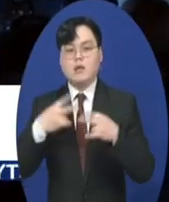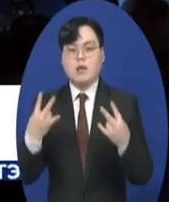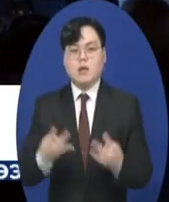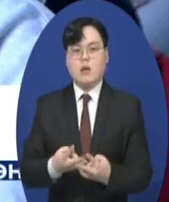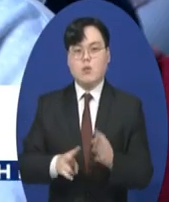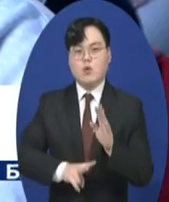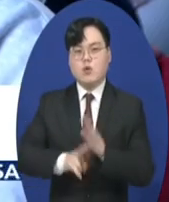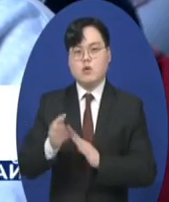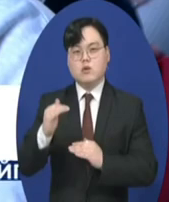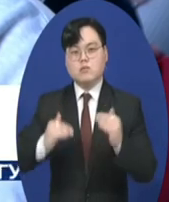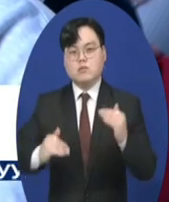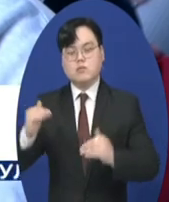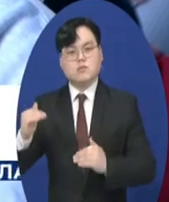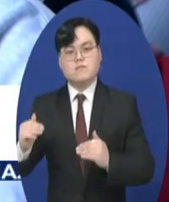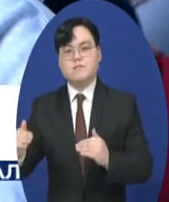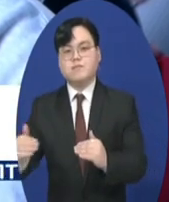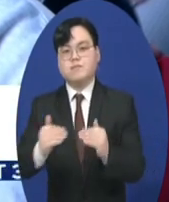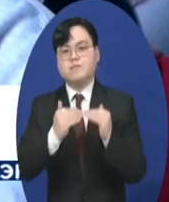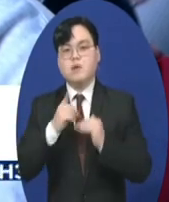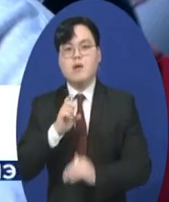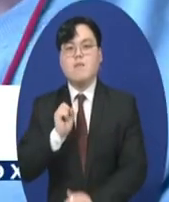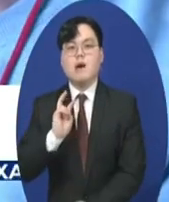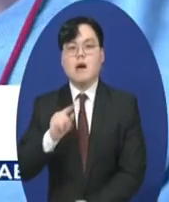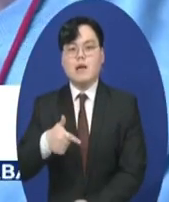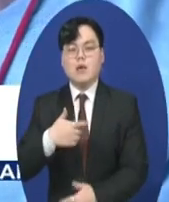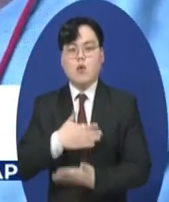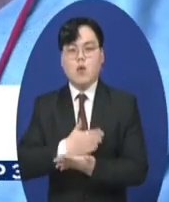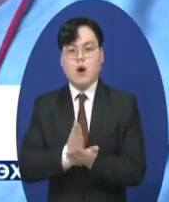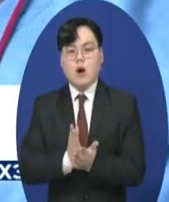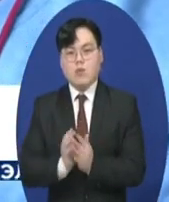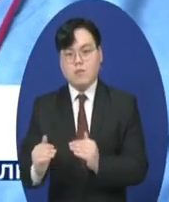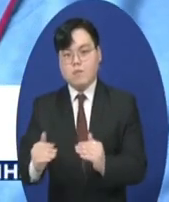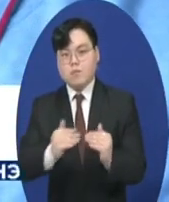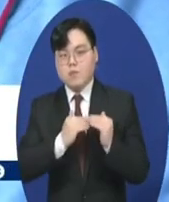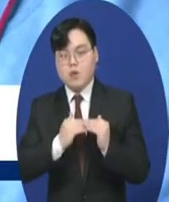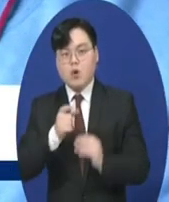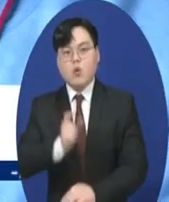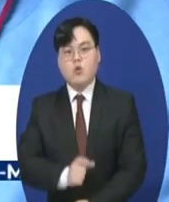үүссэн тэгш бус байдлыг өөрчилж, баялагын тэгш хуваарлтыг хийхээс эхлээд